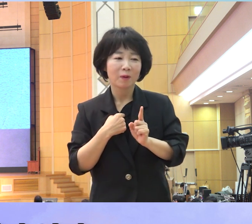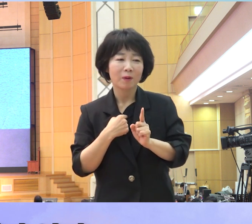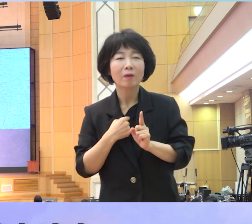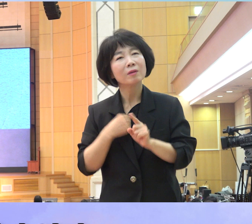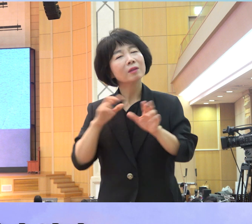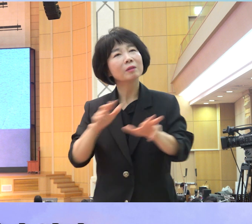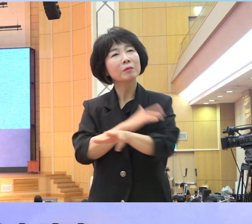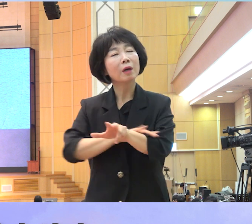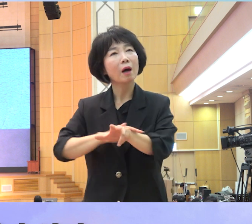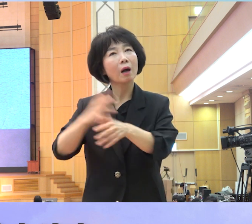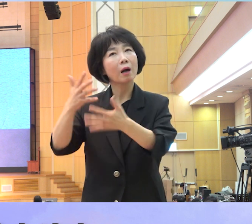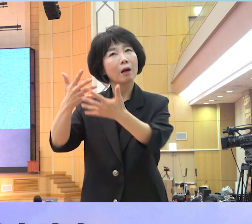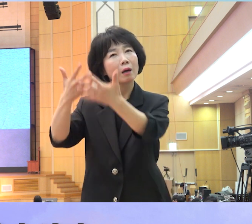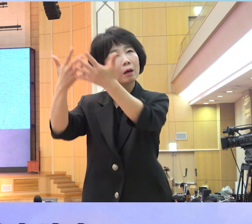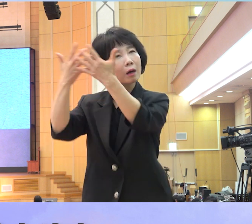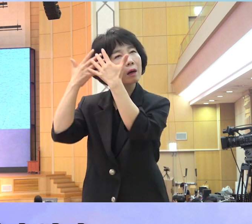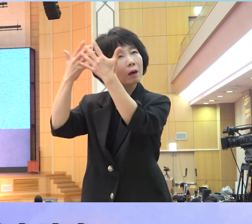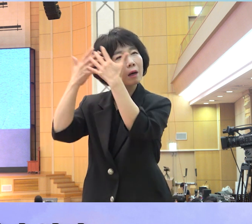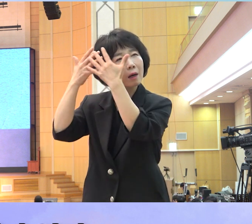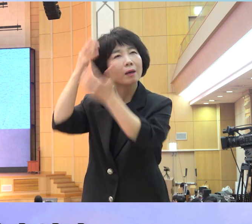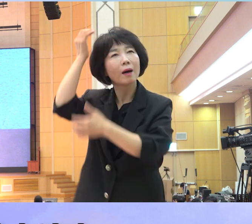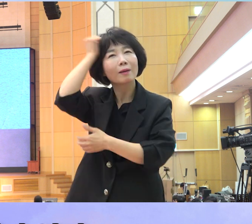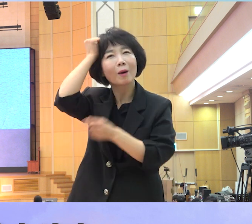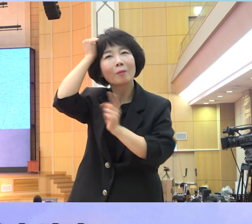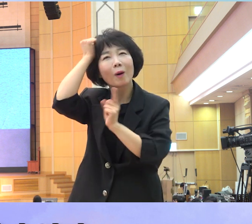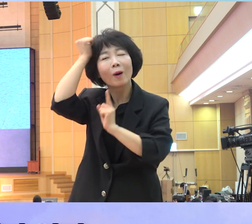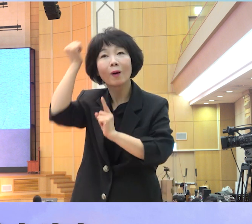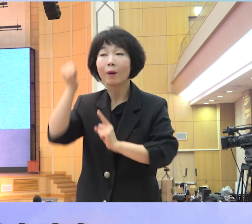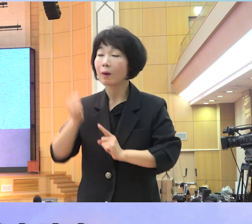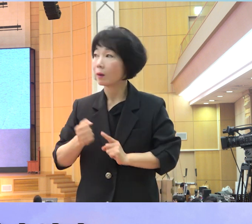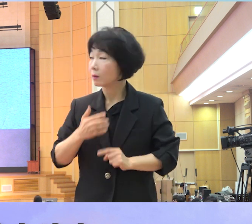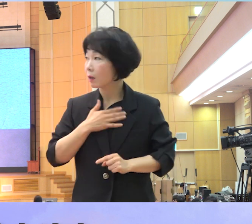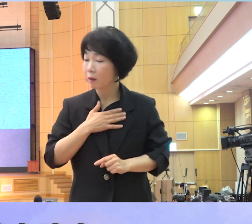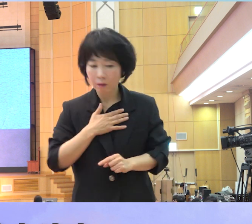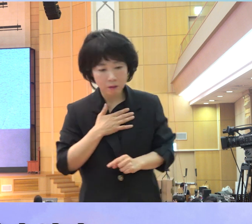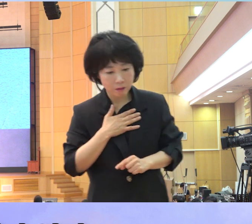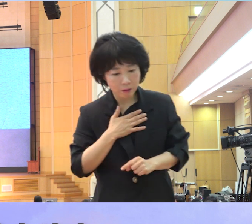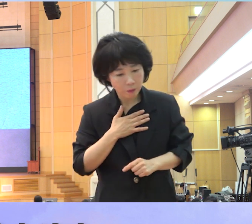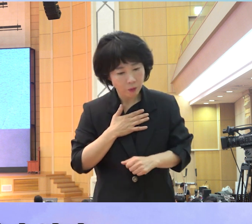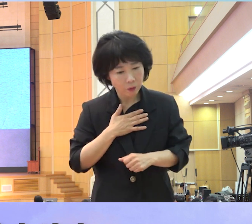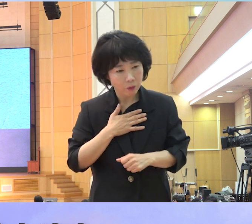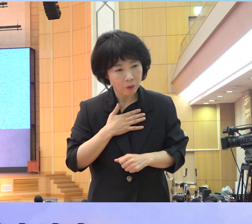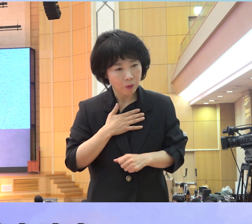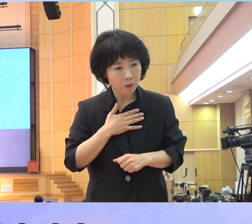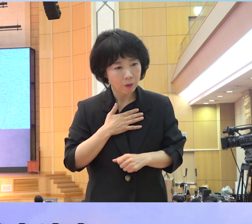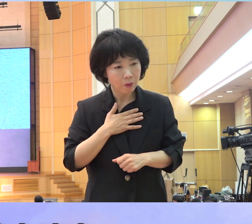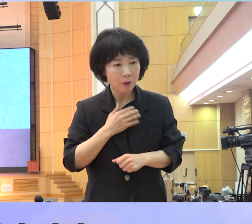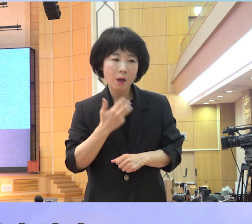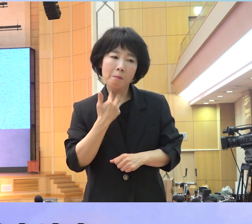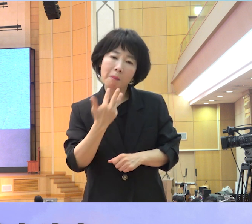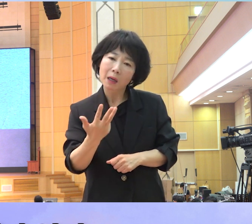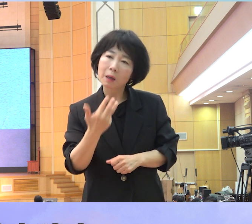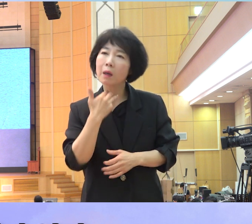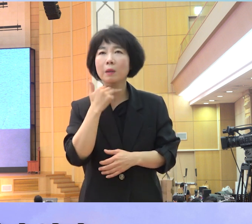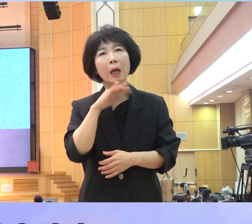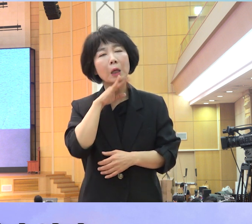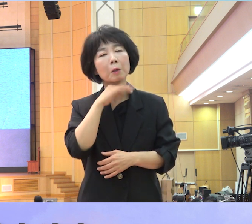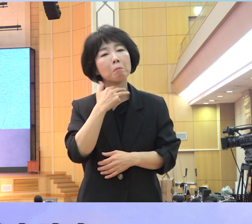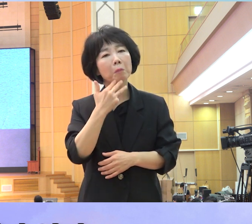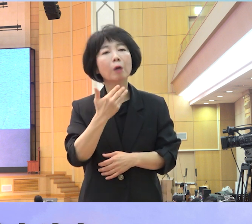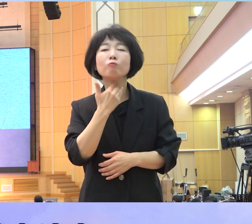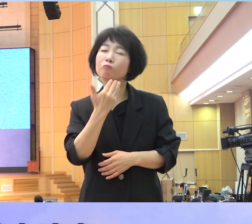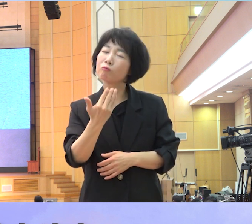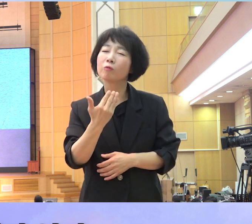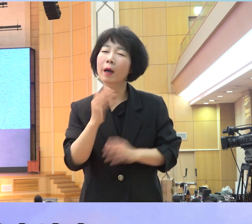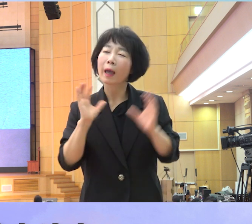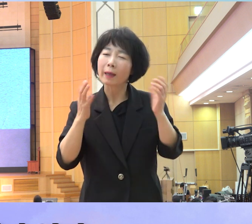잘 기억은 안 납니다만은 아마 그 초등학교 저학년이었던 것 같아요. 그 초등학교 저학년